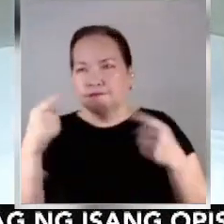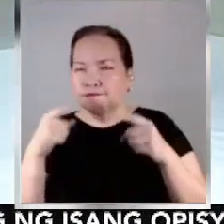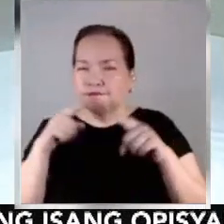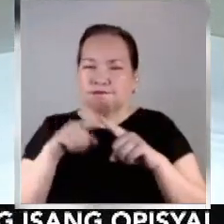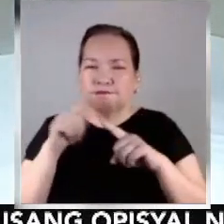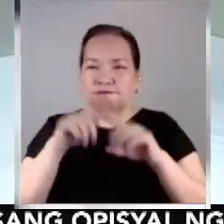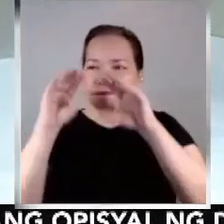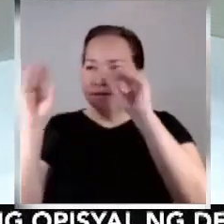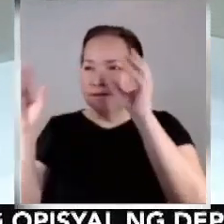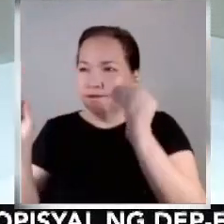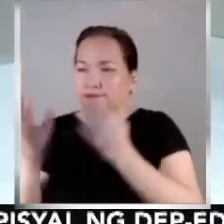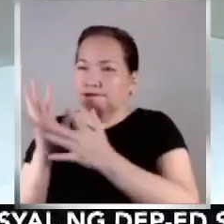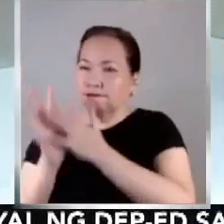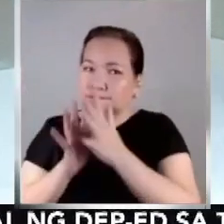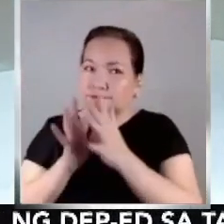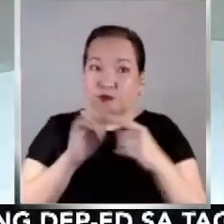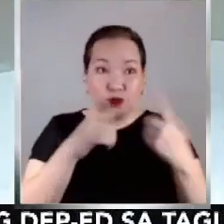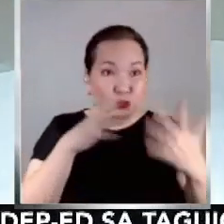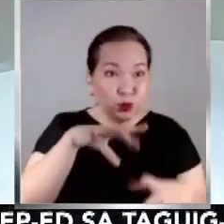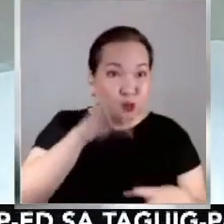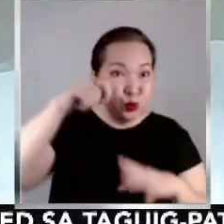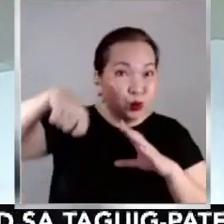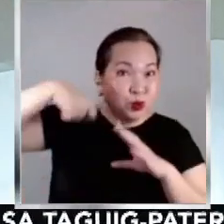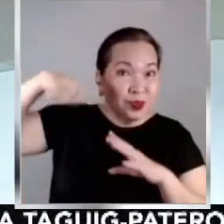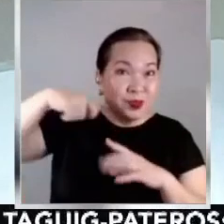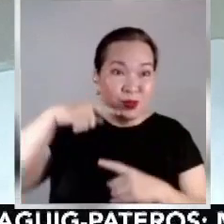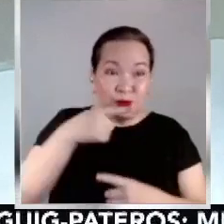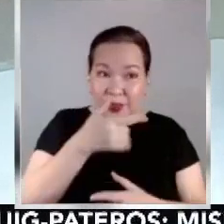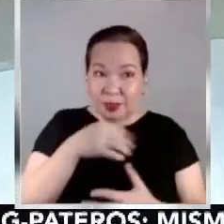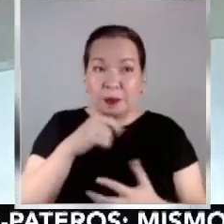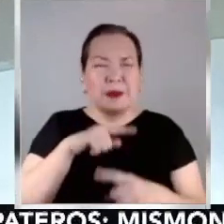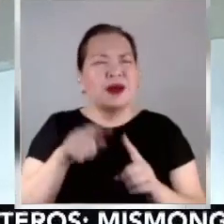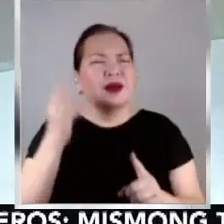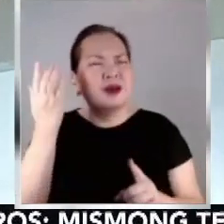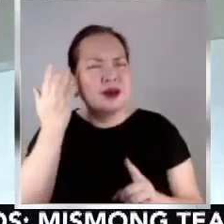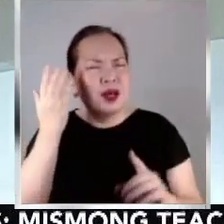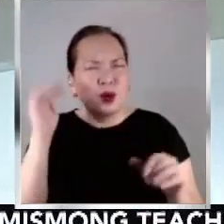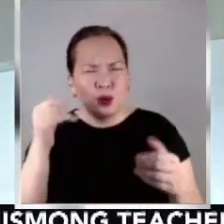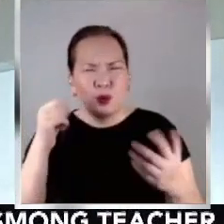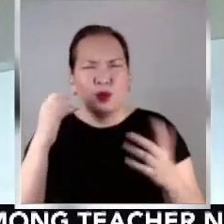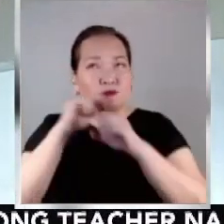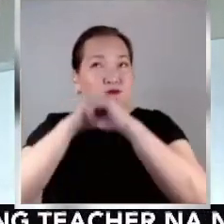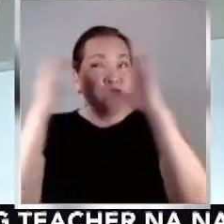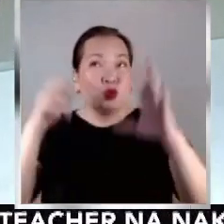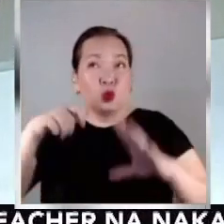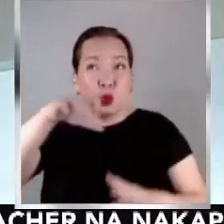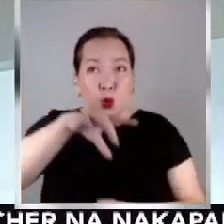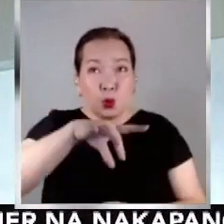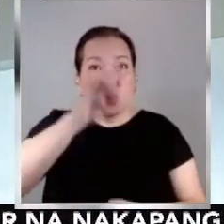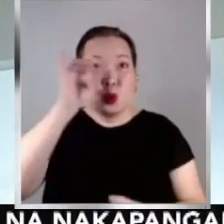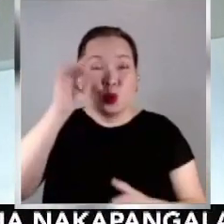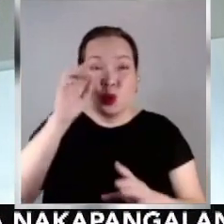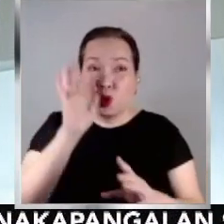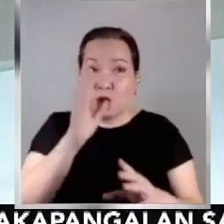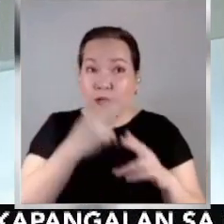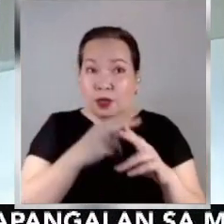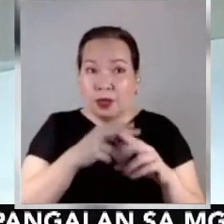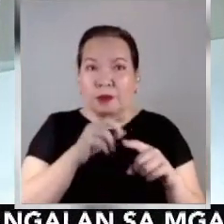na ba sa mga paraffle? Pero paano kung mabunot nga ang iyong pangalan, pero mapapanalunan mo naman pala ay isang